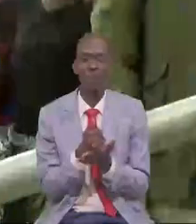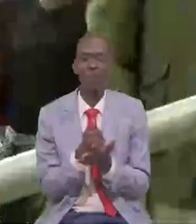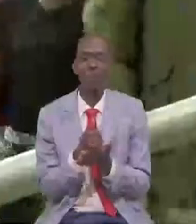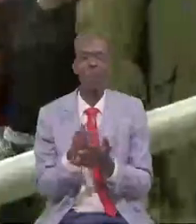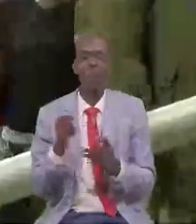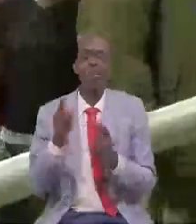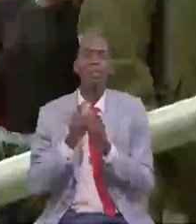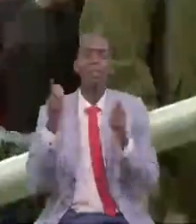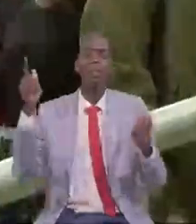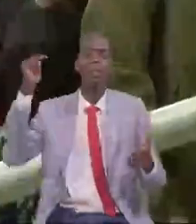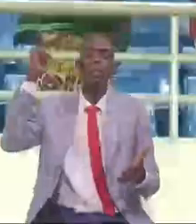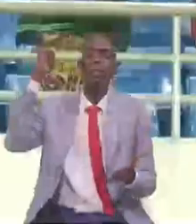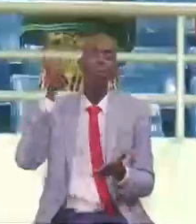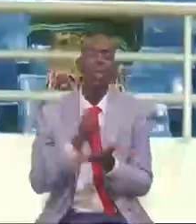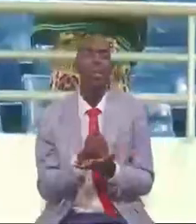Amen.